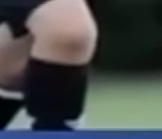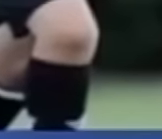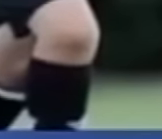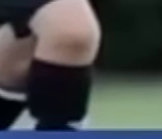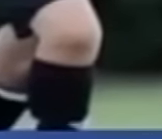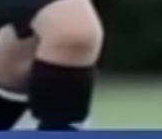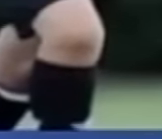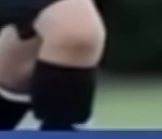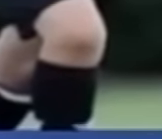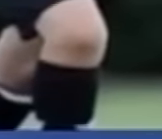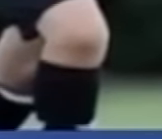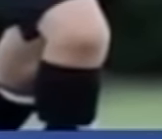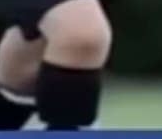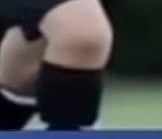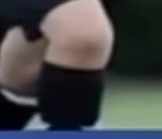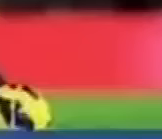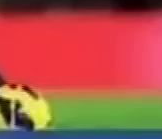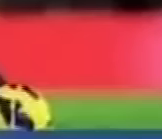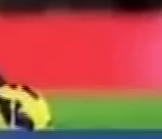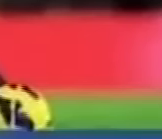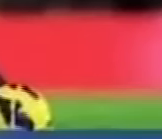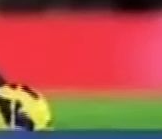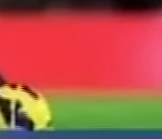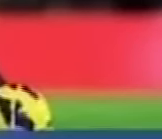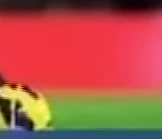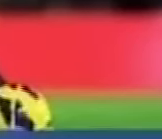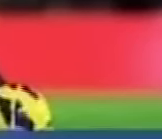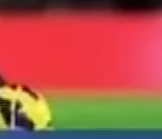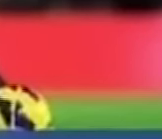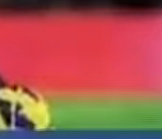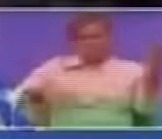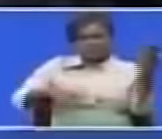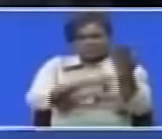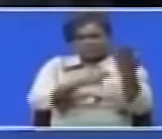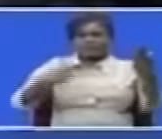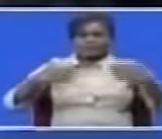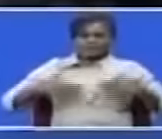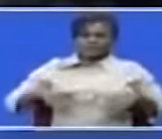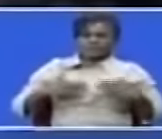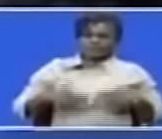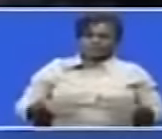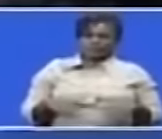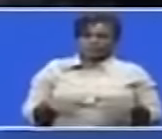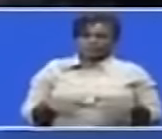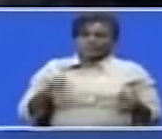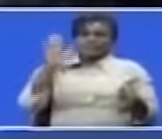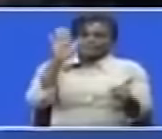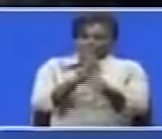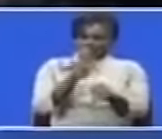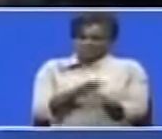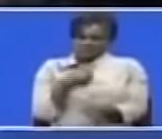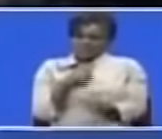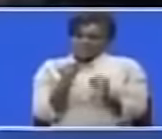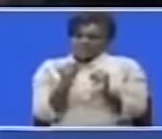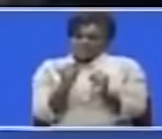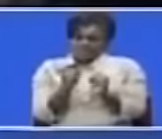Masia kimefahamika sana na majina kama vile Andre Iniesta, Lionel Messi na Xavi Hernandez. Na wengi wanahisi